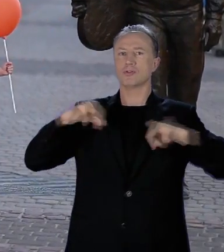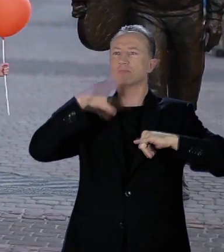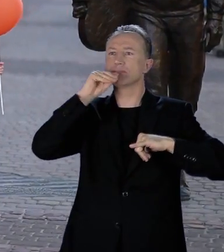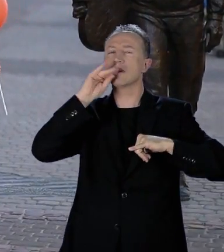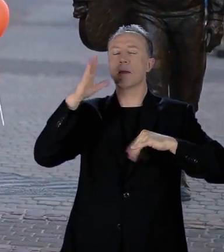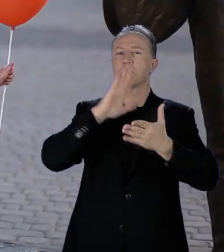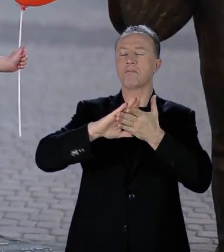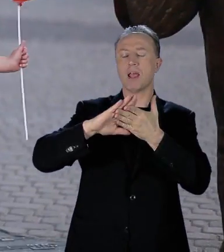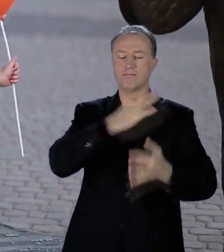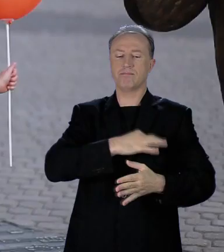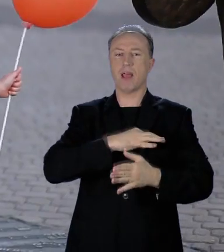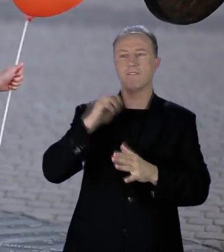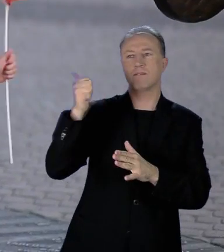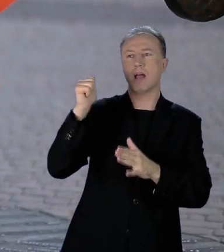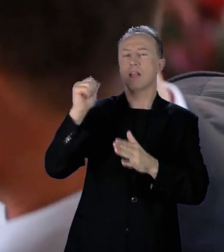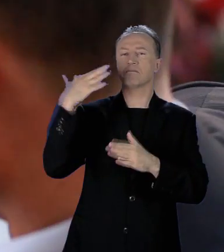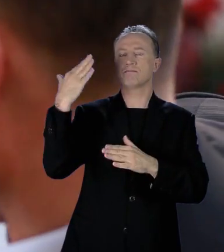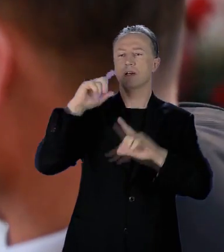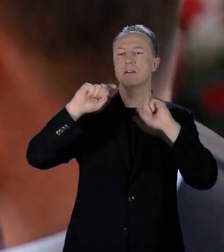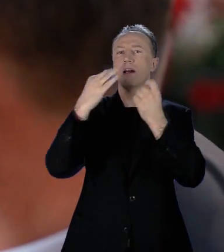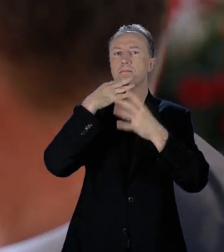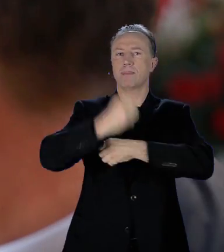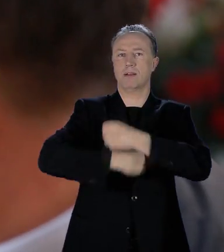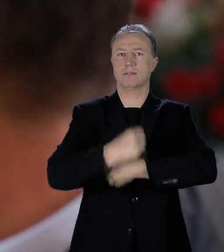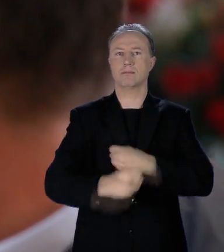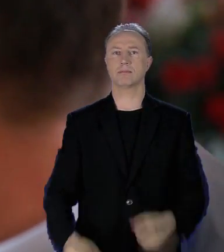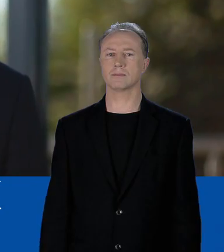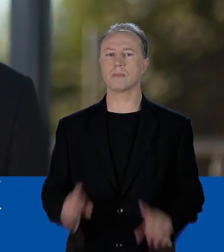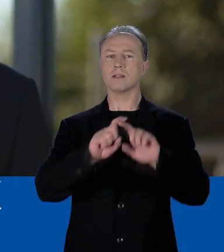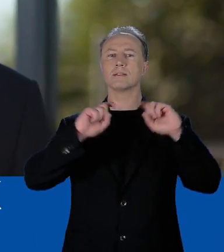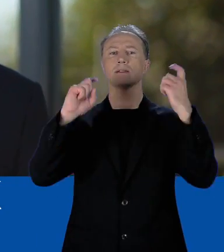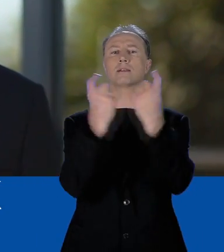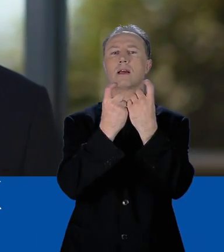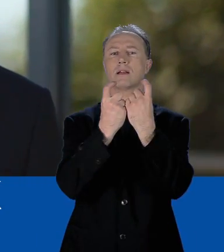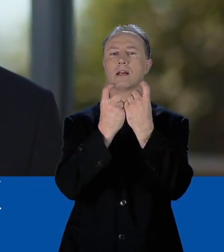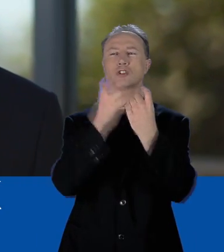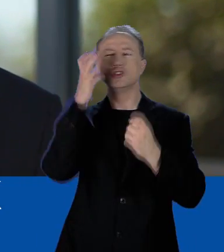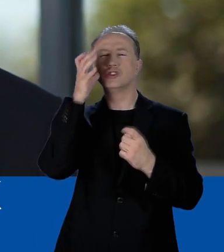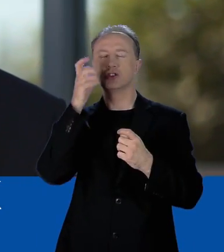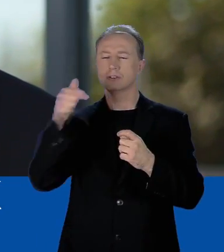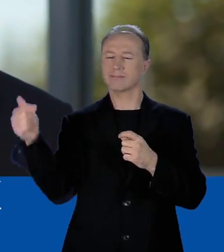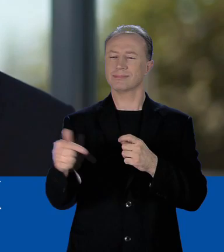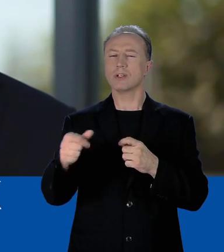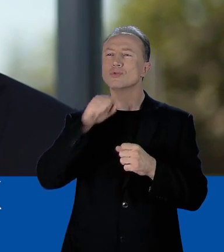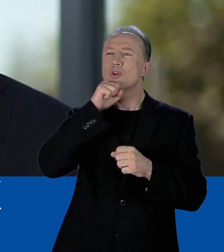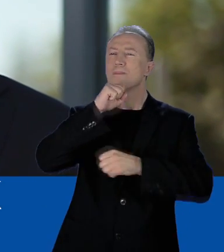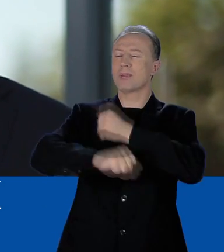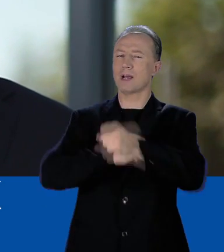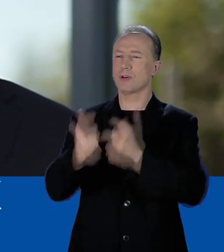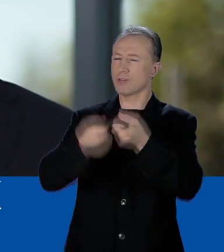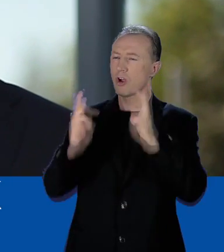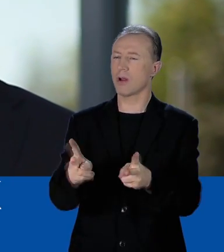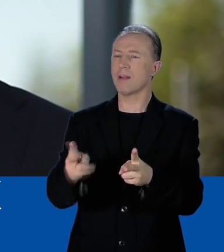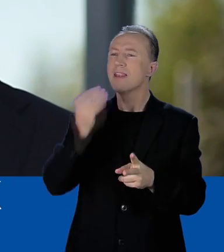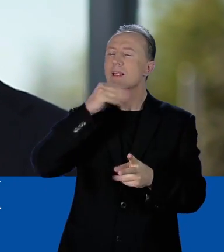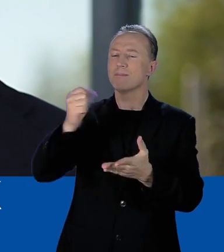bezpartyjny fachowiec. Mandat senatora chce sprawować społecznie, bez wynagrodzenia. W Senacie jest do zrobienia konkretna praca. Lepsze